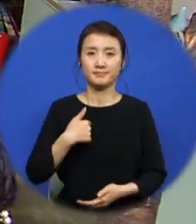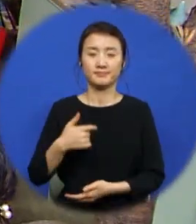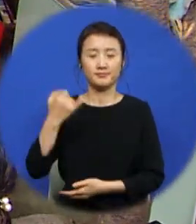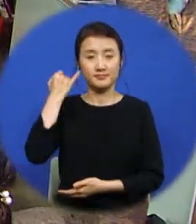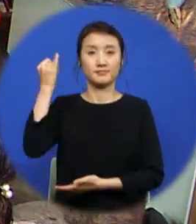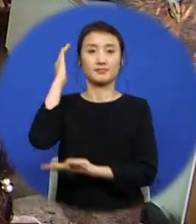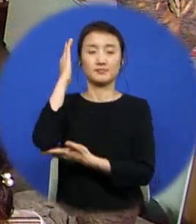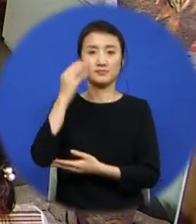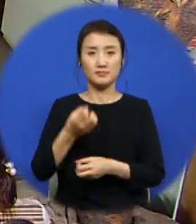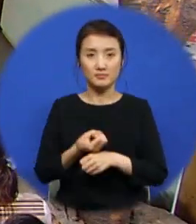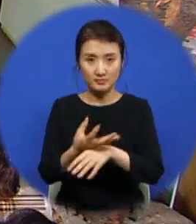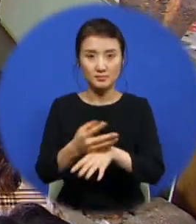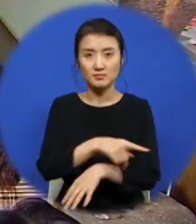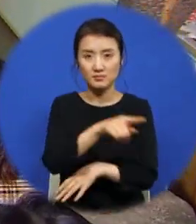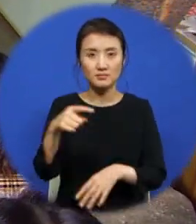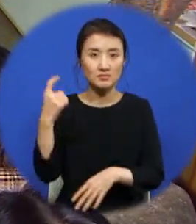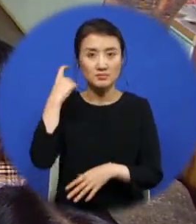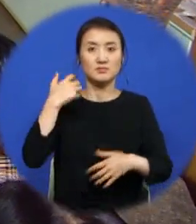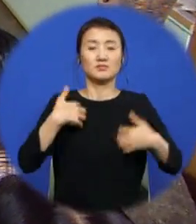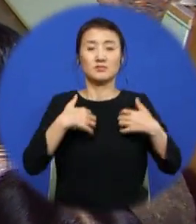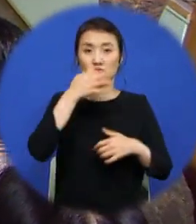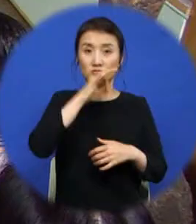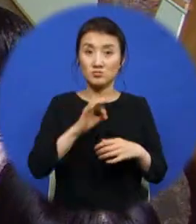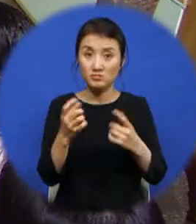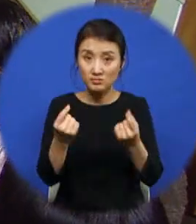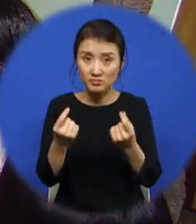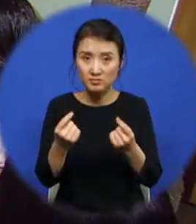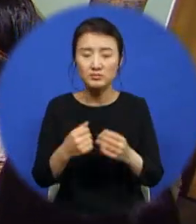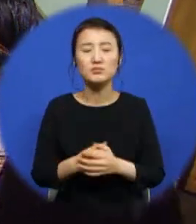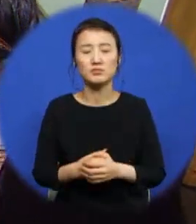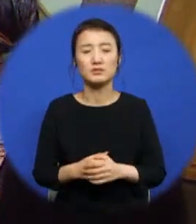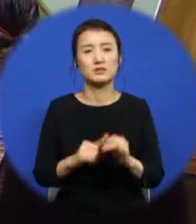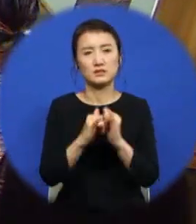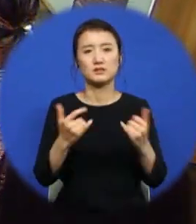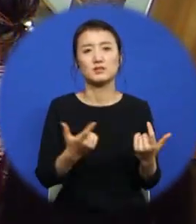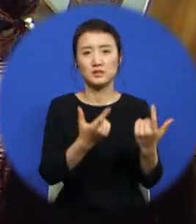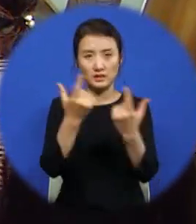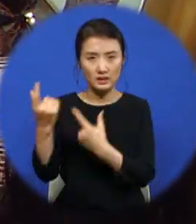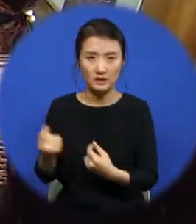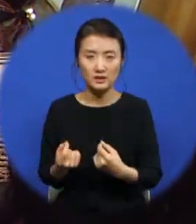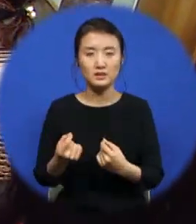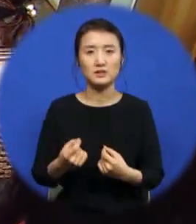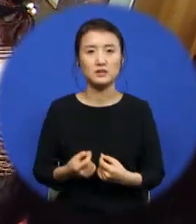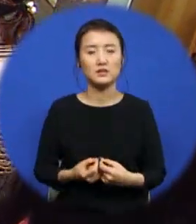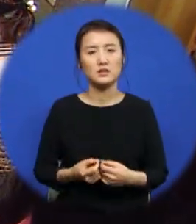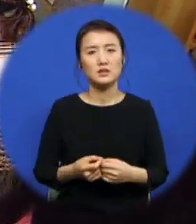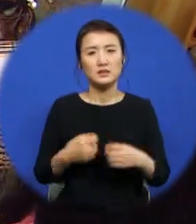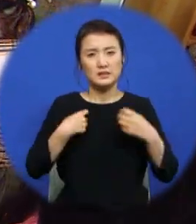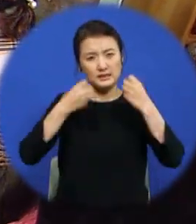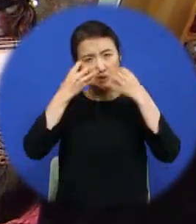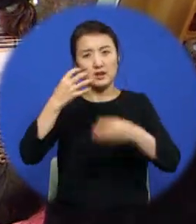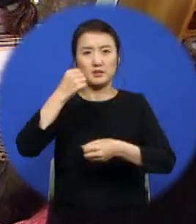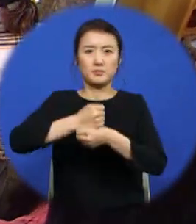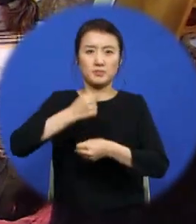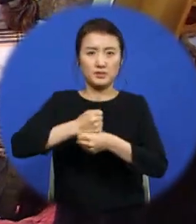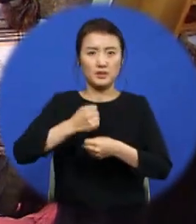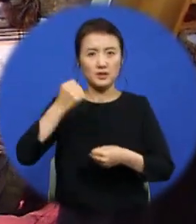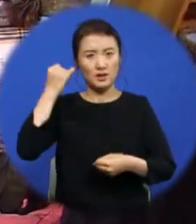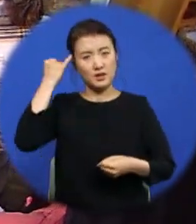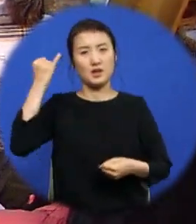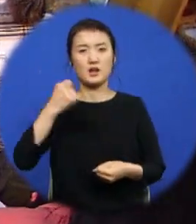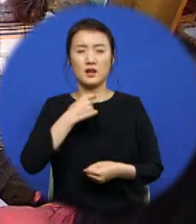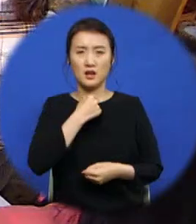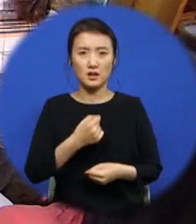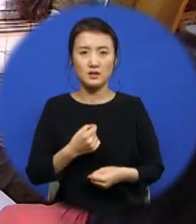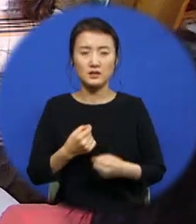사람은 가사 노동을 하던 농업을 하던 뭘 하던 기간에 내가 새로운 것을 만들어 내야 겠다 뭔가 좀 더